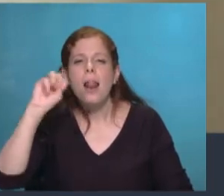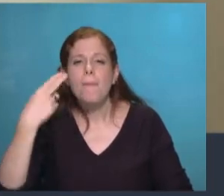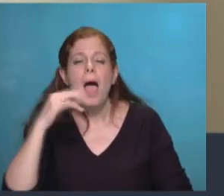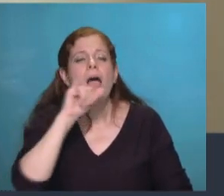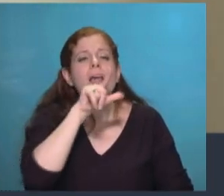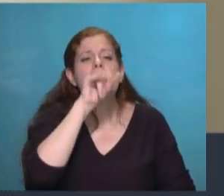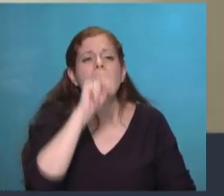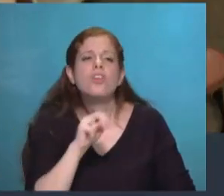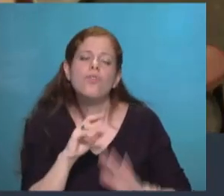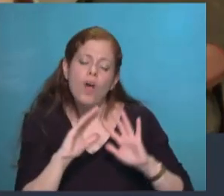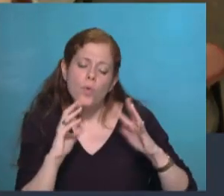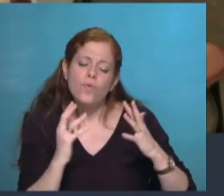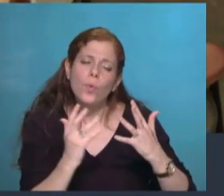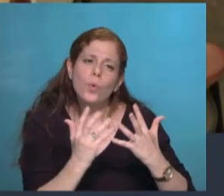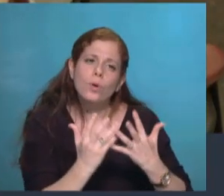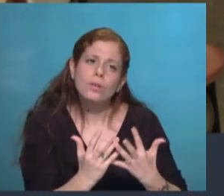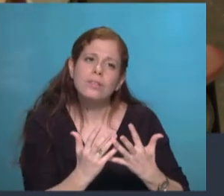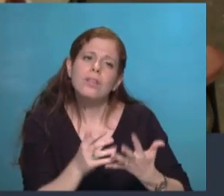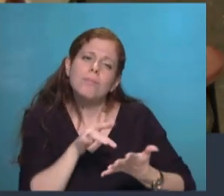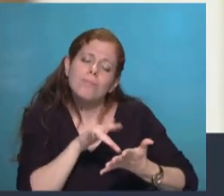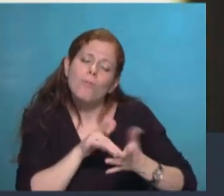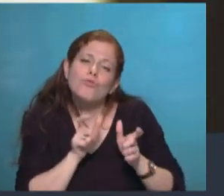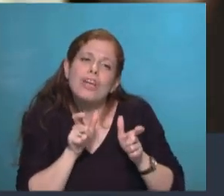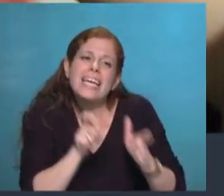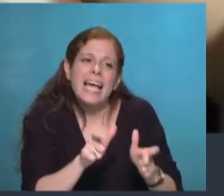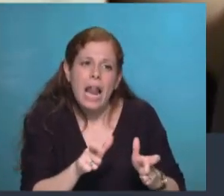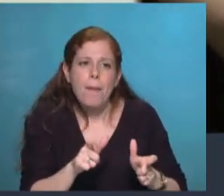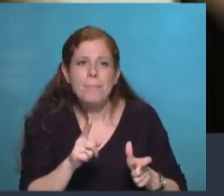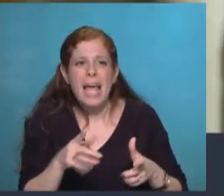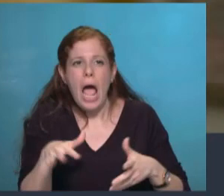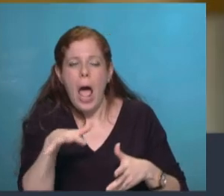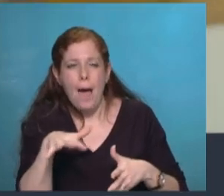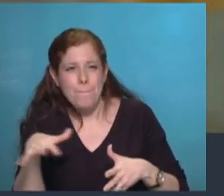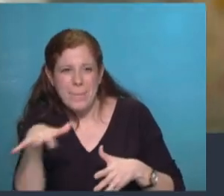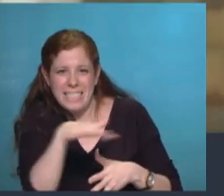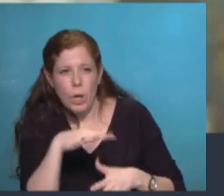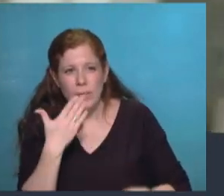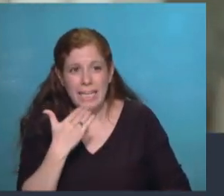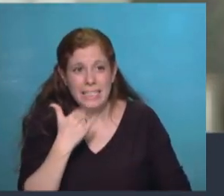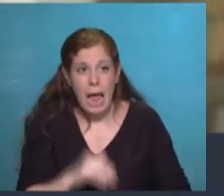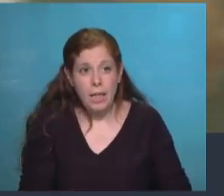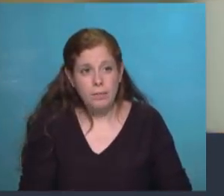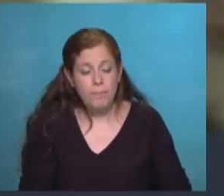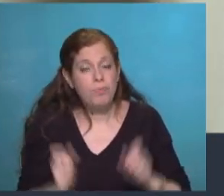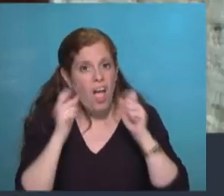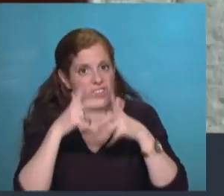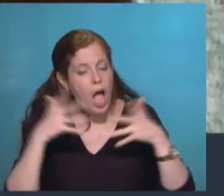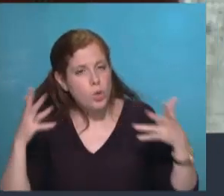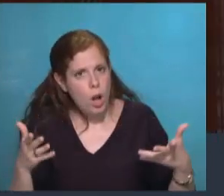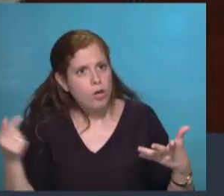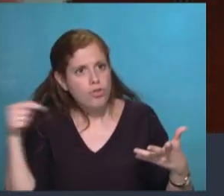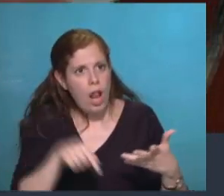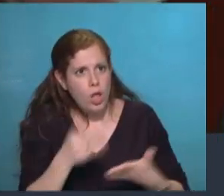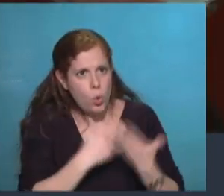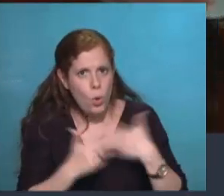אותה בבועה אינטלקטואלית שהגנה עליה מפני המגזריות הישראלית. ההפתעה הגדולה כשעלינו לארץ זה היה